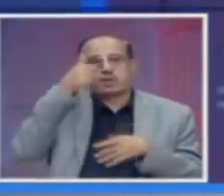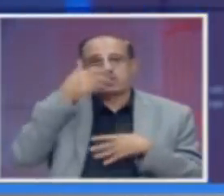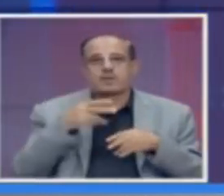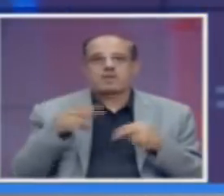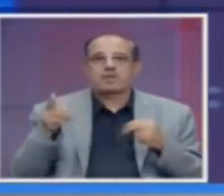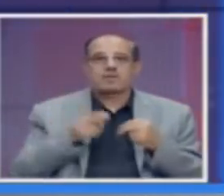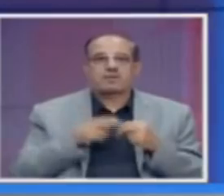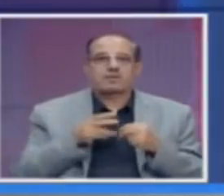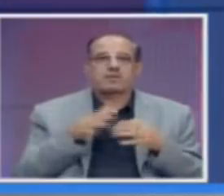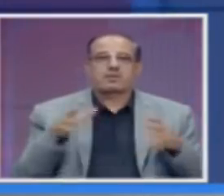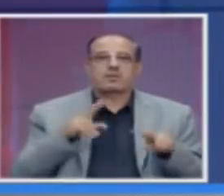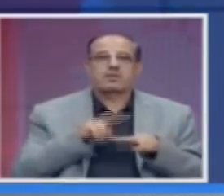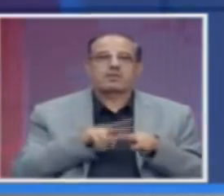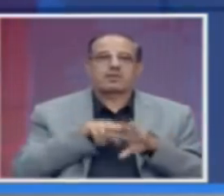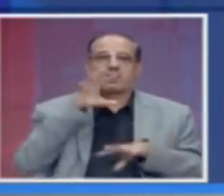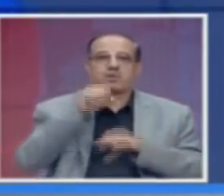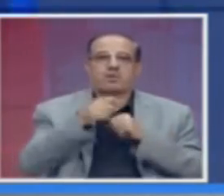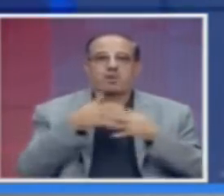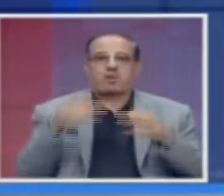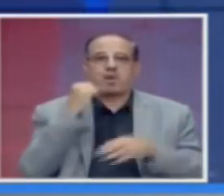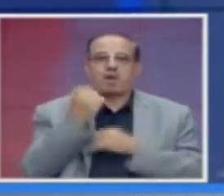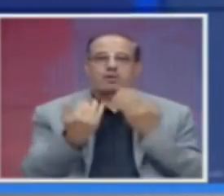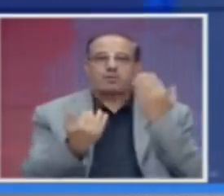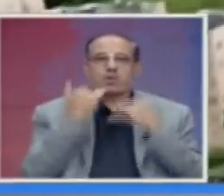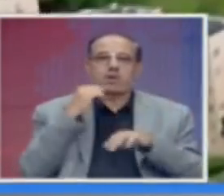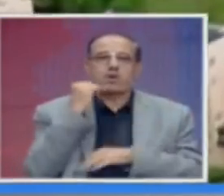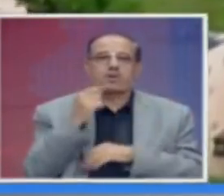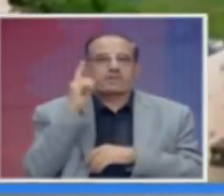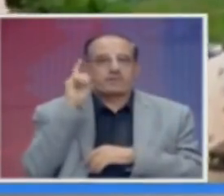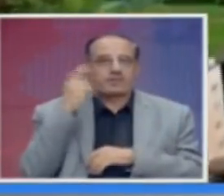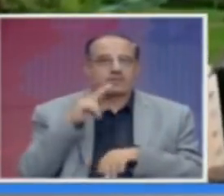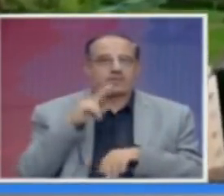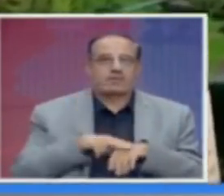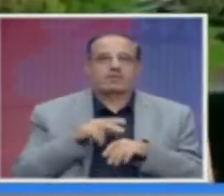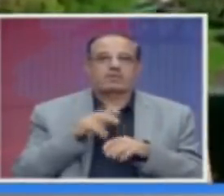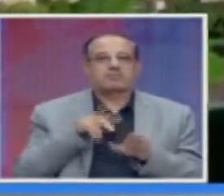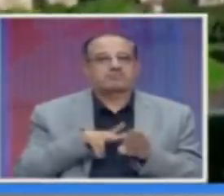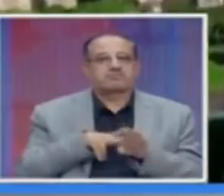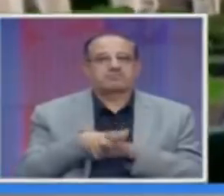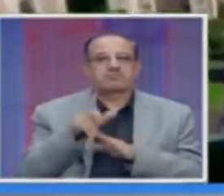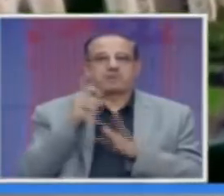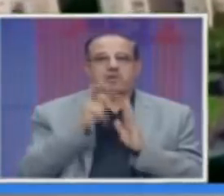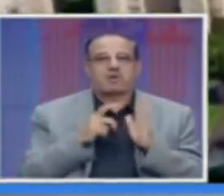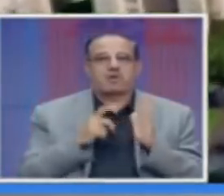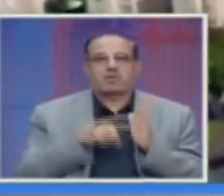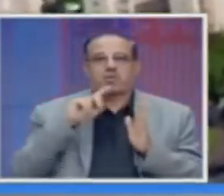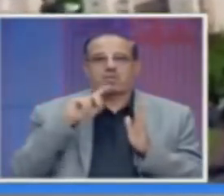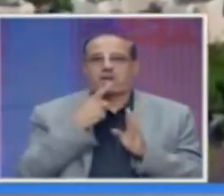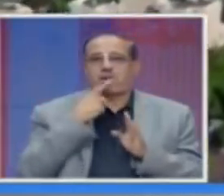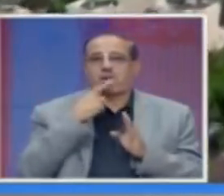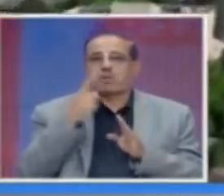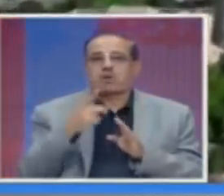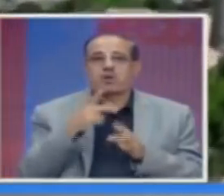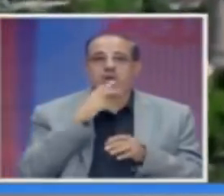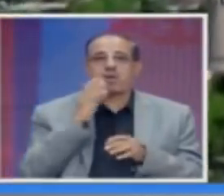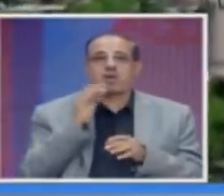وبريطانيا وإيطاليا وإسبانيا رفضها توسع الاحتلال الإسرائيلي على أراضي دولة فلسطين الذي يشكل انتهاكا